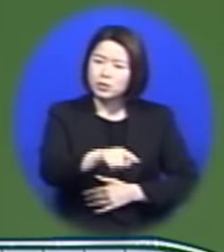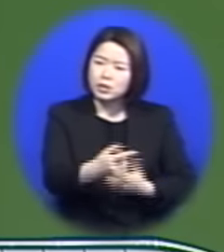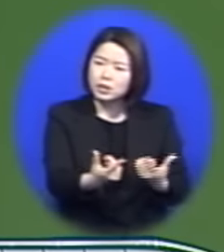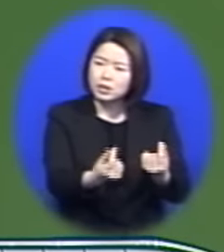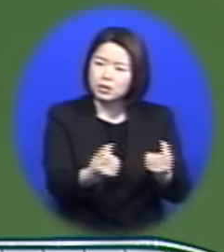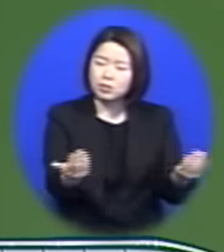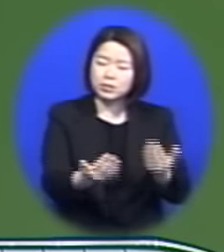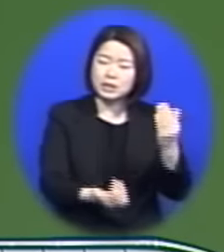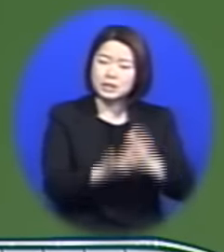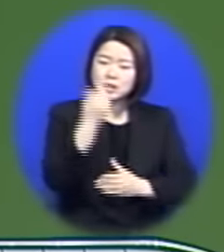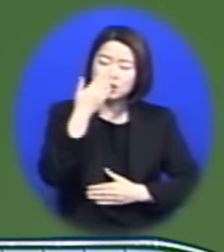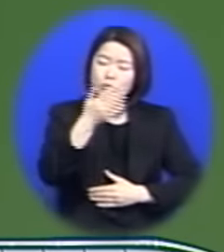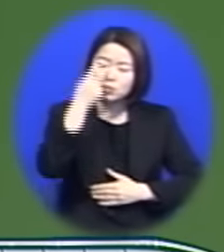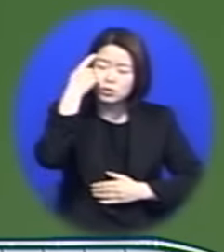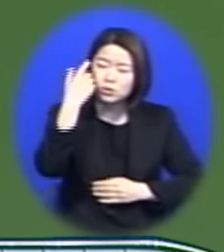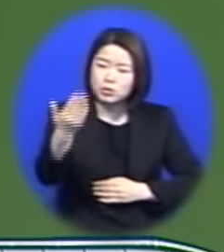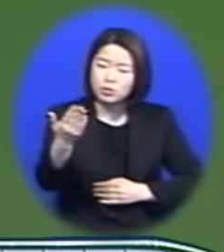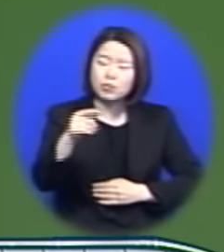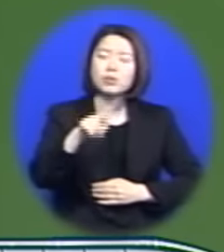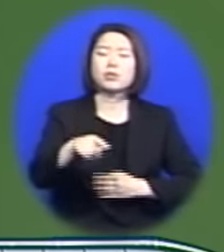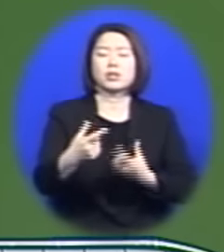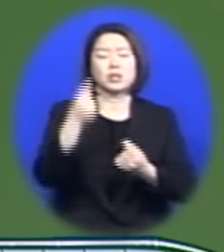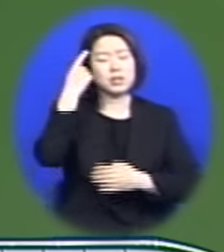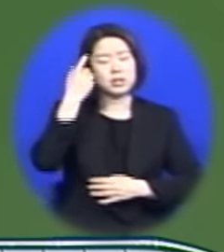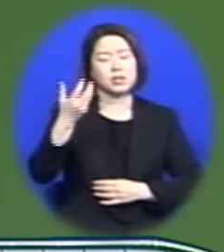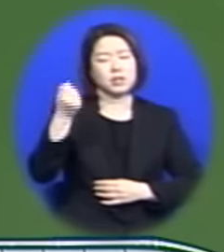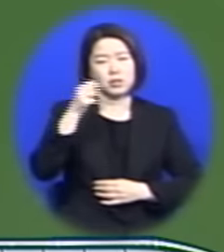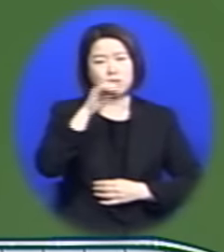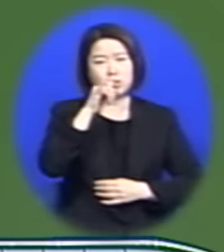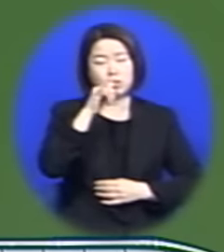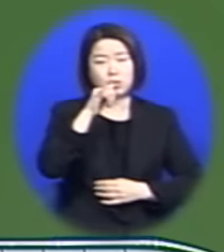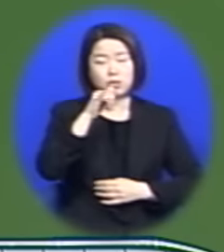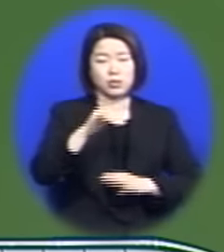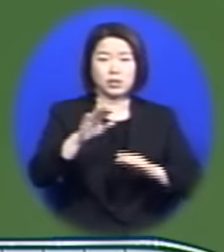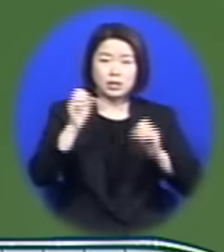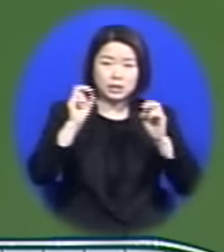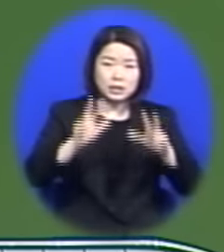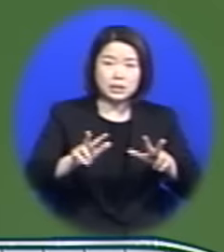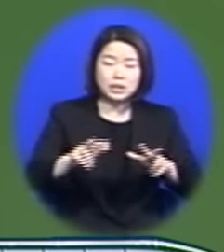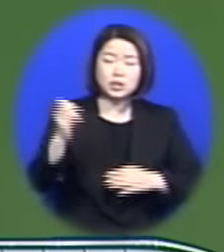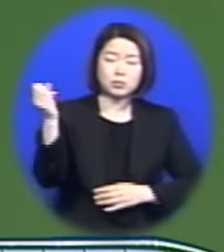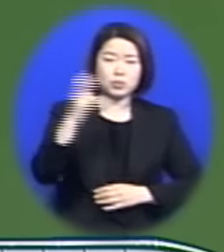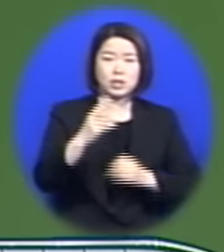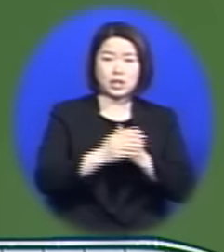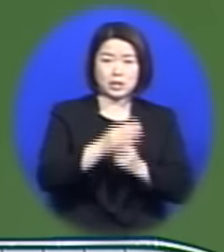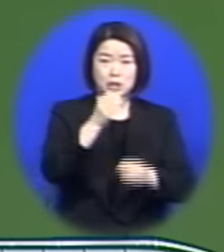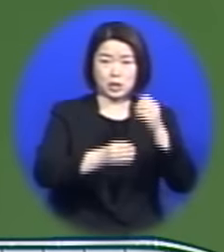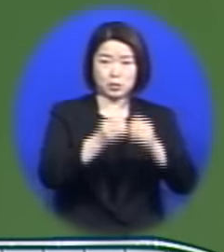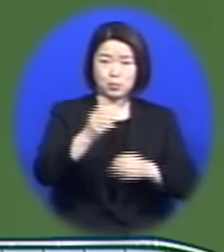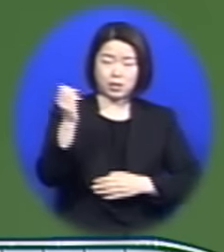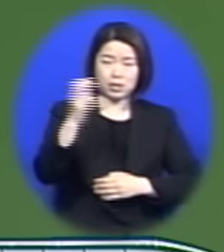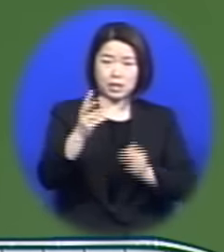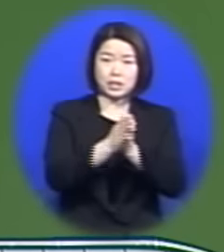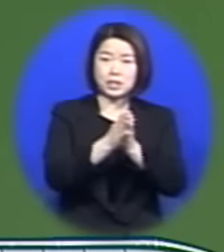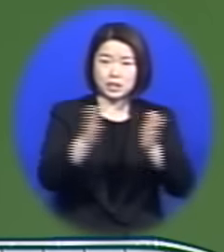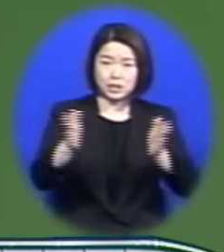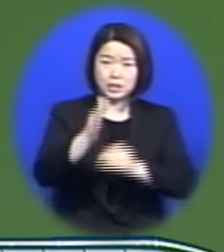겪습니다 다시 시작하는 시편 강의 제 3권 첫 번째 시편 시편 73은